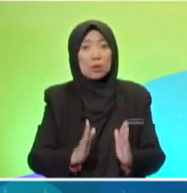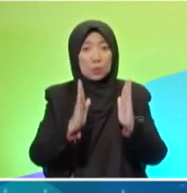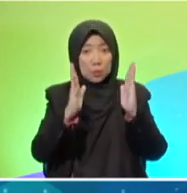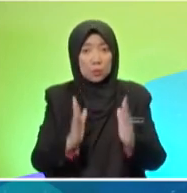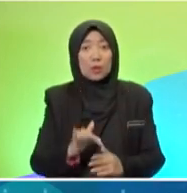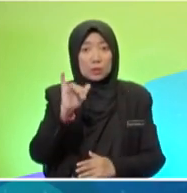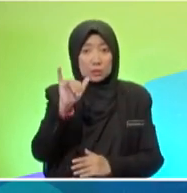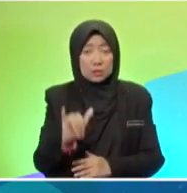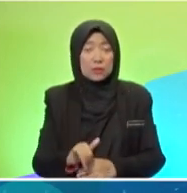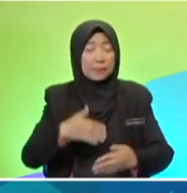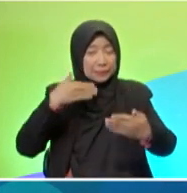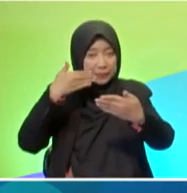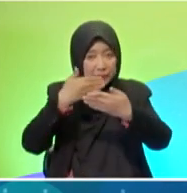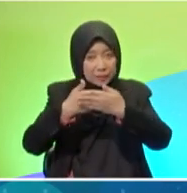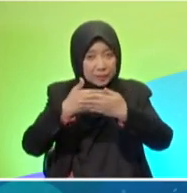terdekat